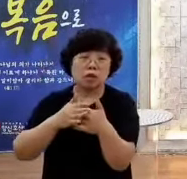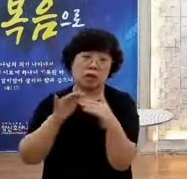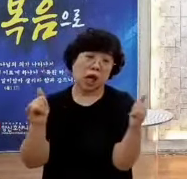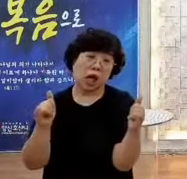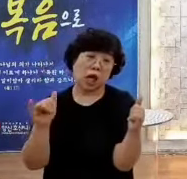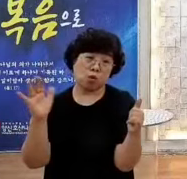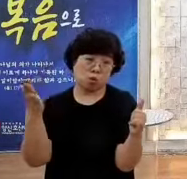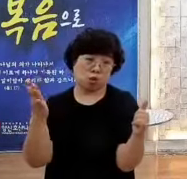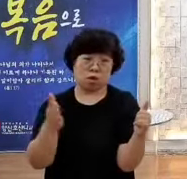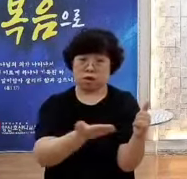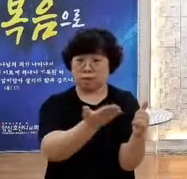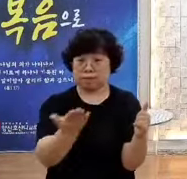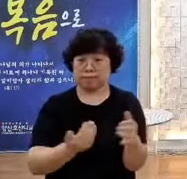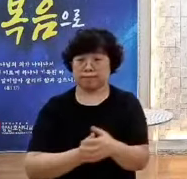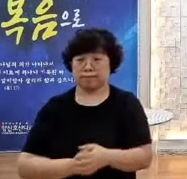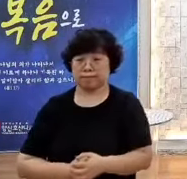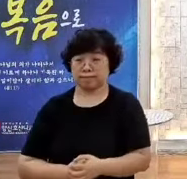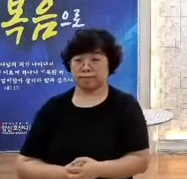됐다.